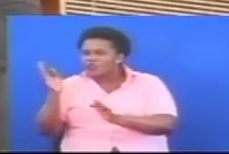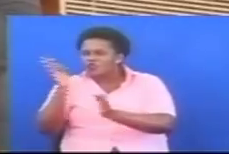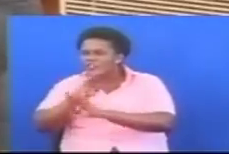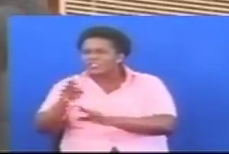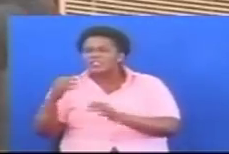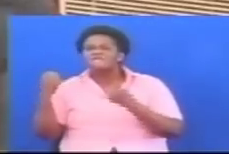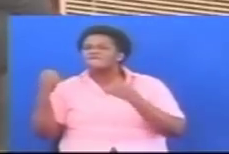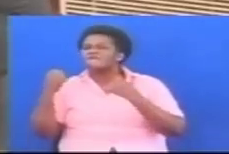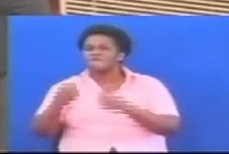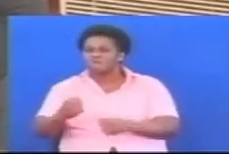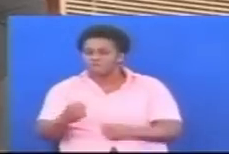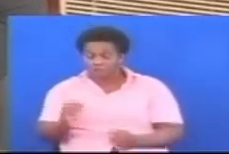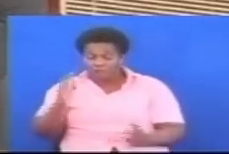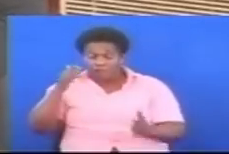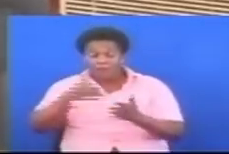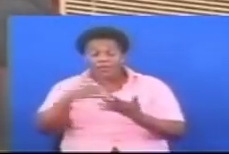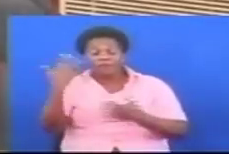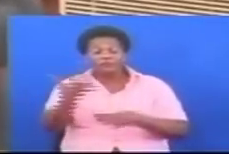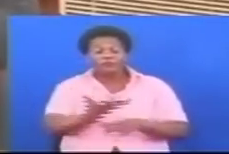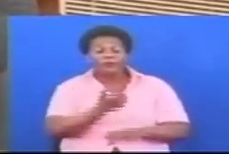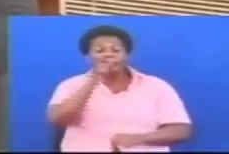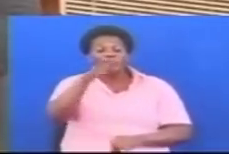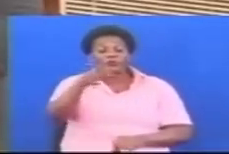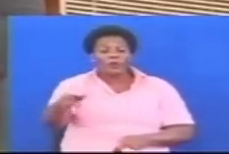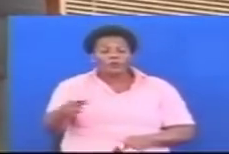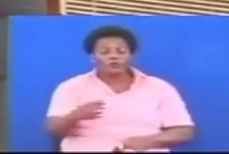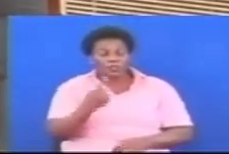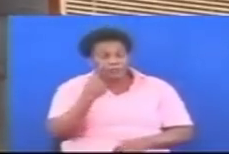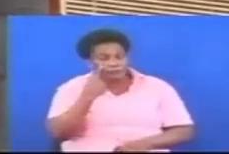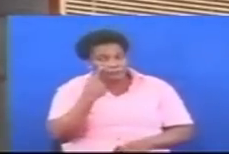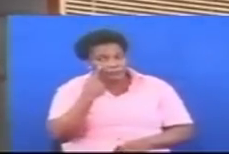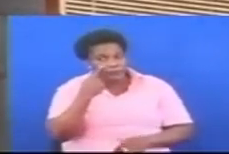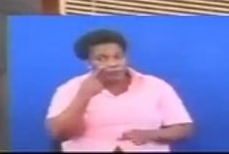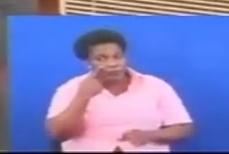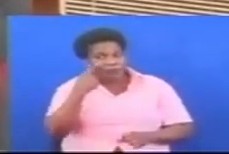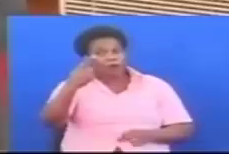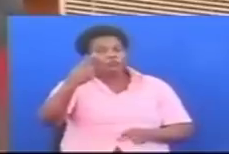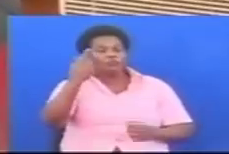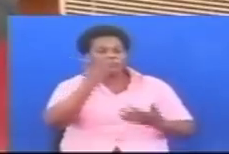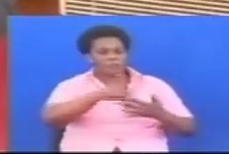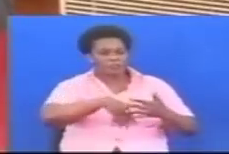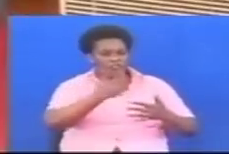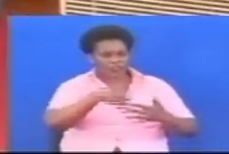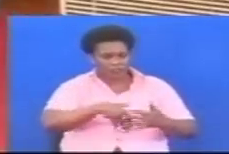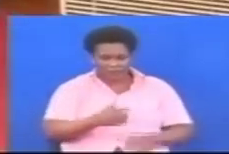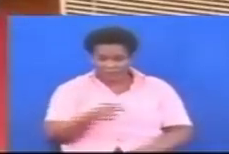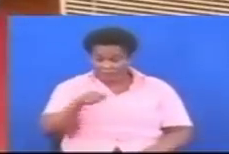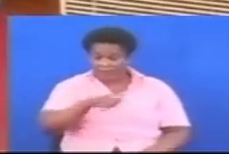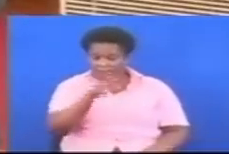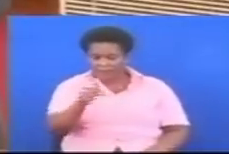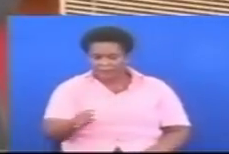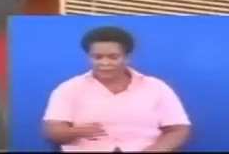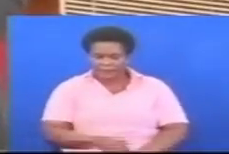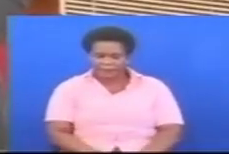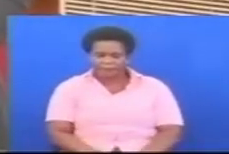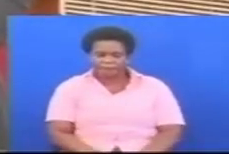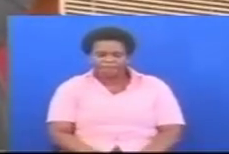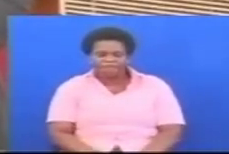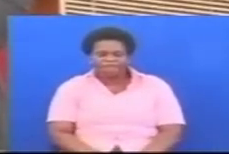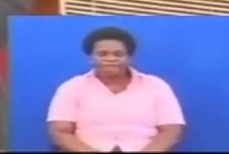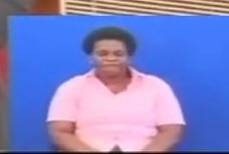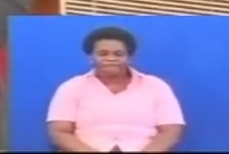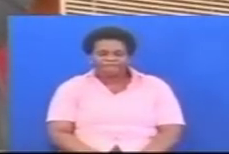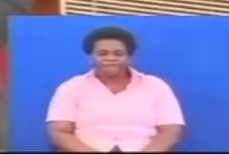hapo tutakapopata watu wenye maono ya kibiashara watakao kuwa kwenye madaraka katika nchi hii. Mheshimiwa